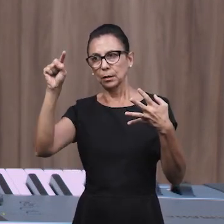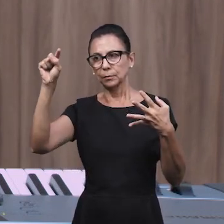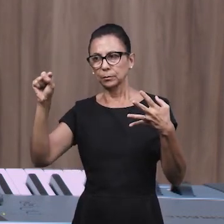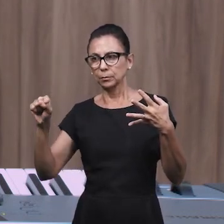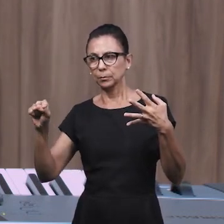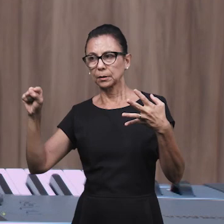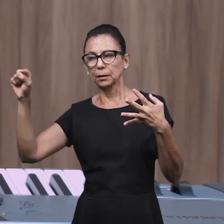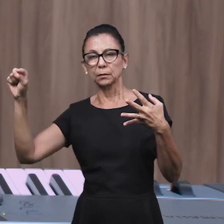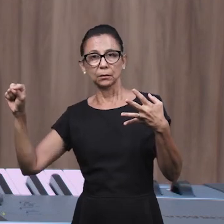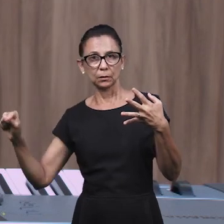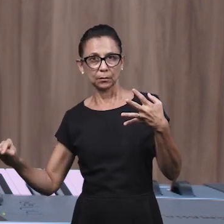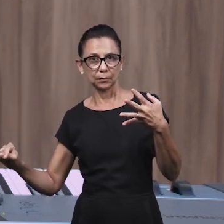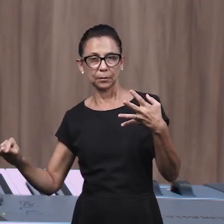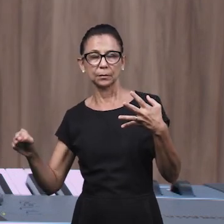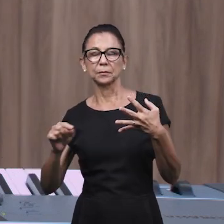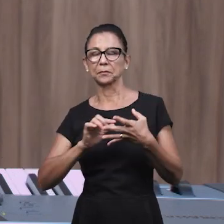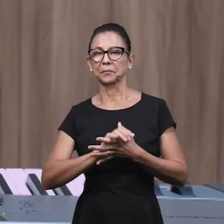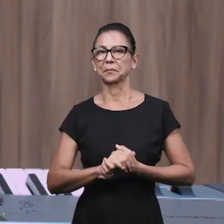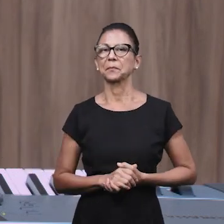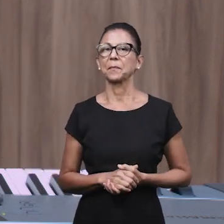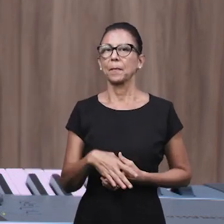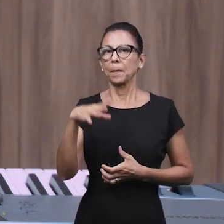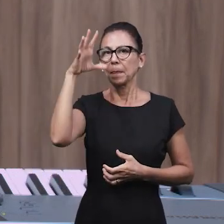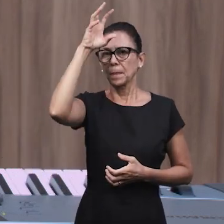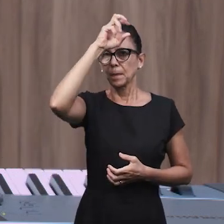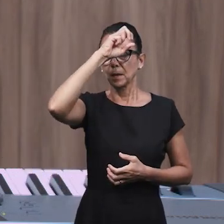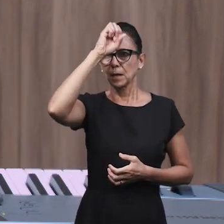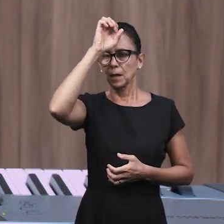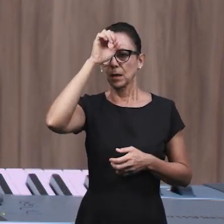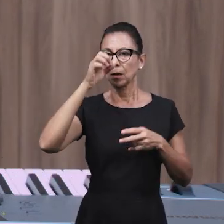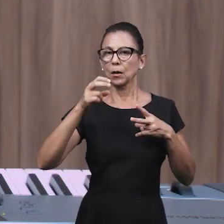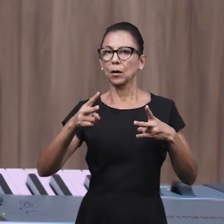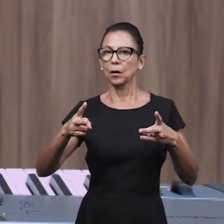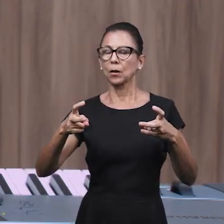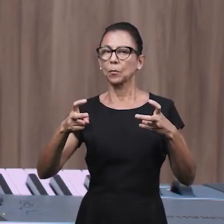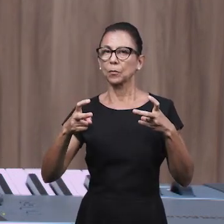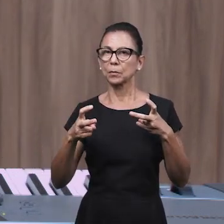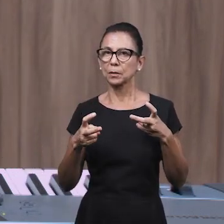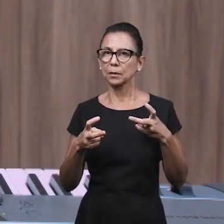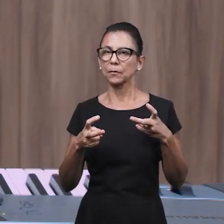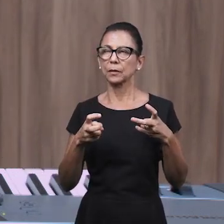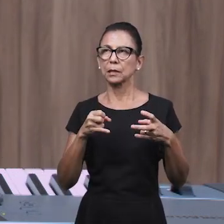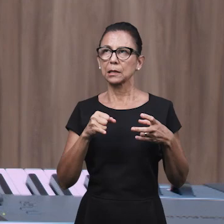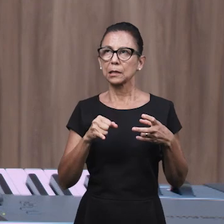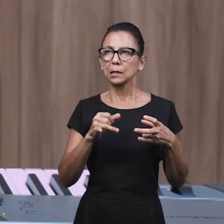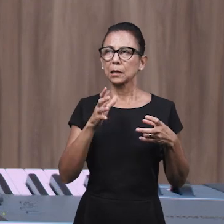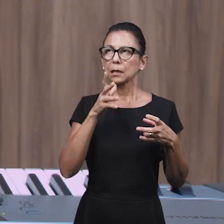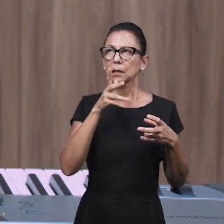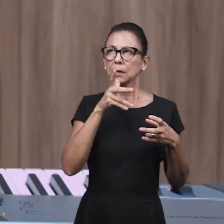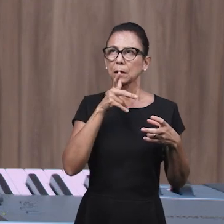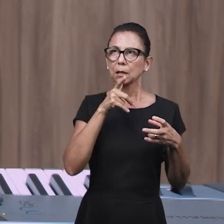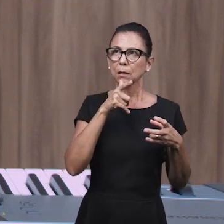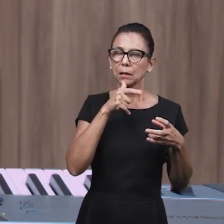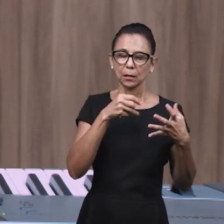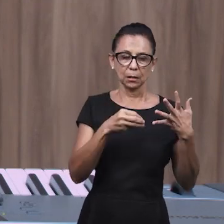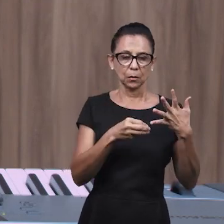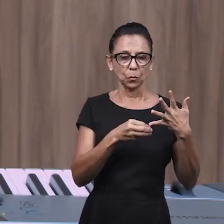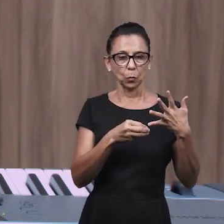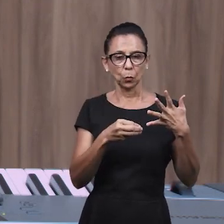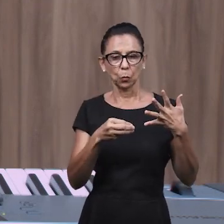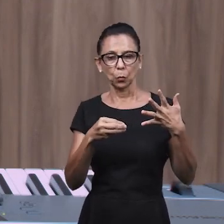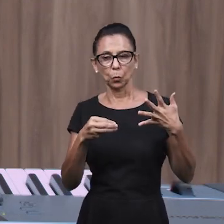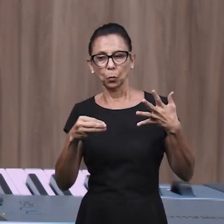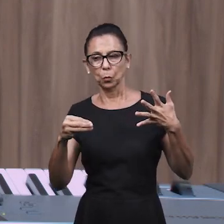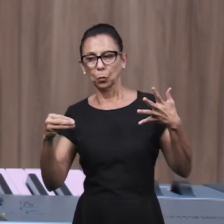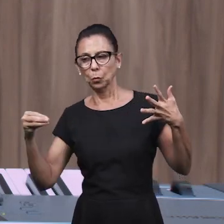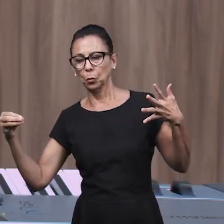descend au grave, qui monte et descend. Si on arrive à apprendre à observer la duration de la note,